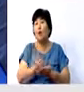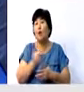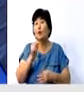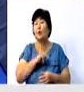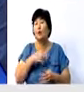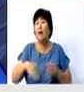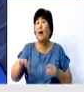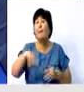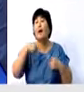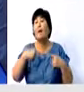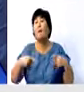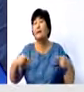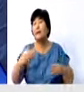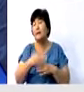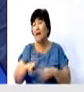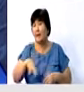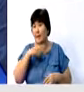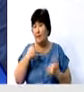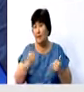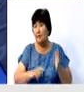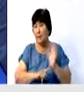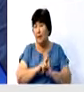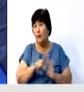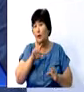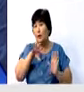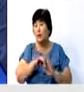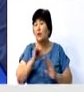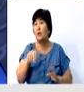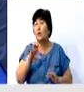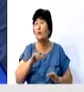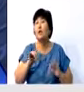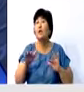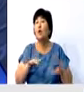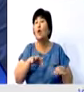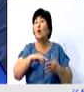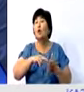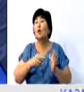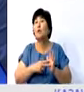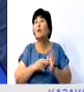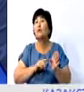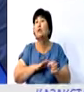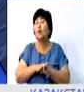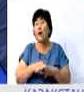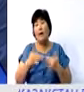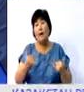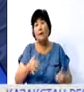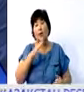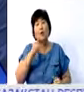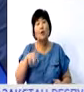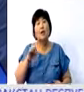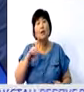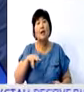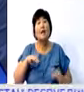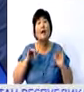бөлек аймақтың басқа да салаларына мән беріп келеміз. Соның ішінде индустрияландыру жобасының жүзеге асуы. Қазіргі уақытта